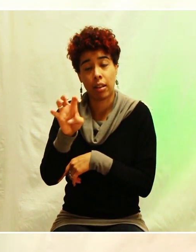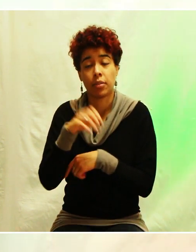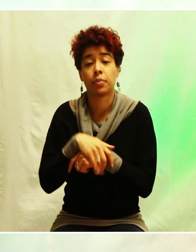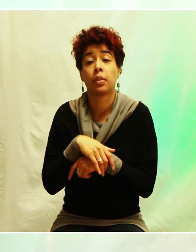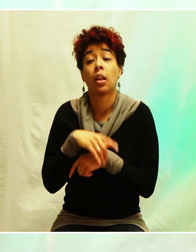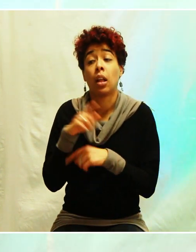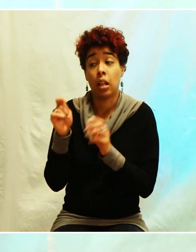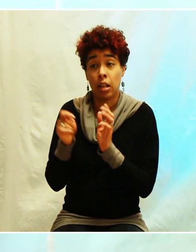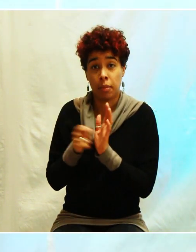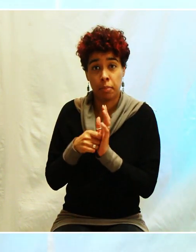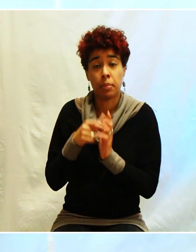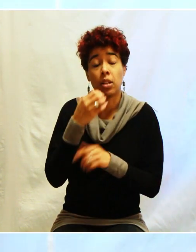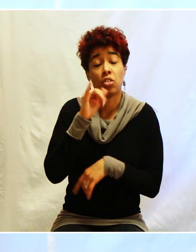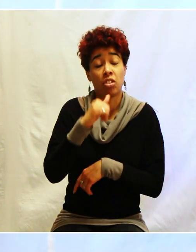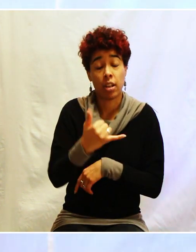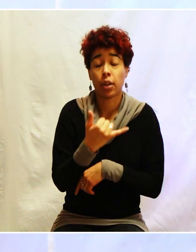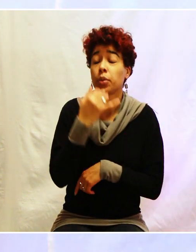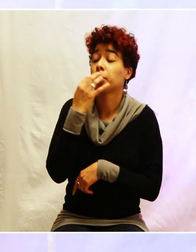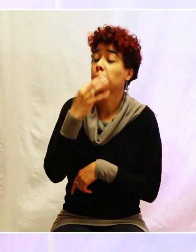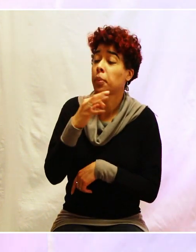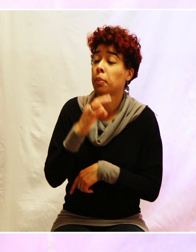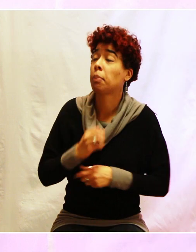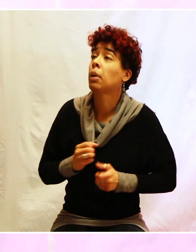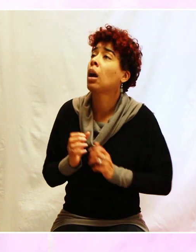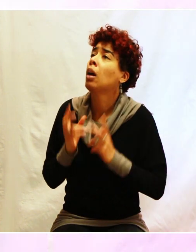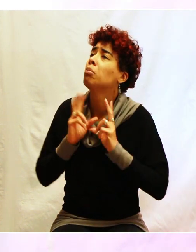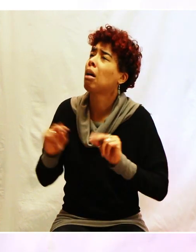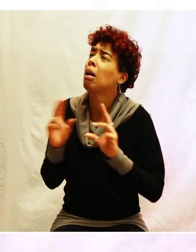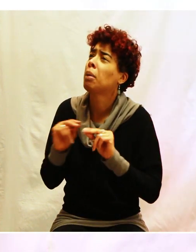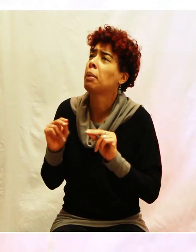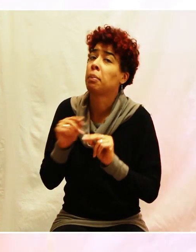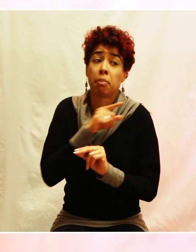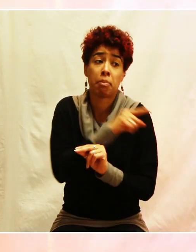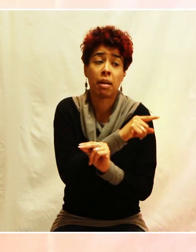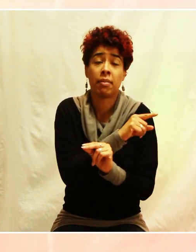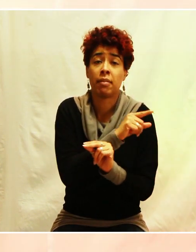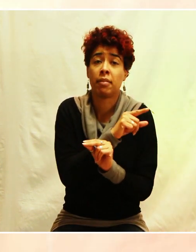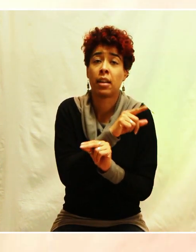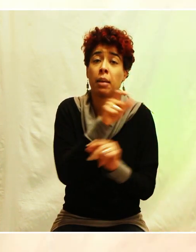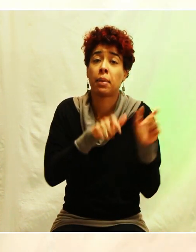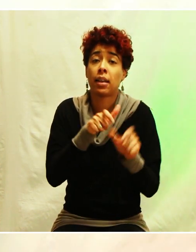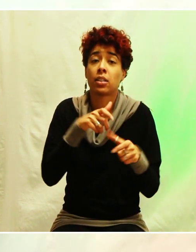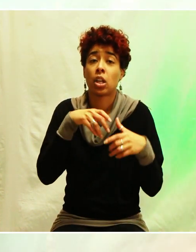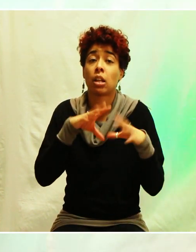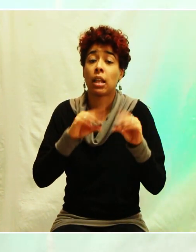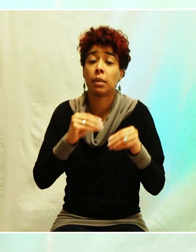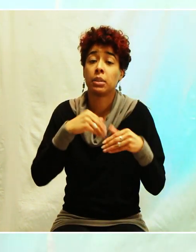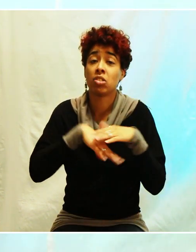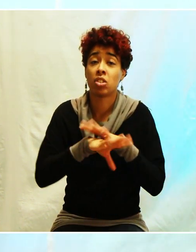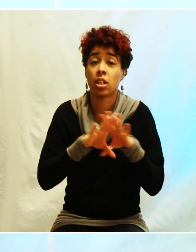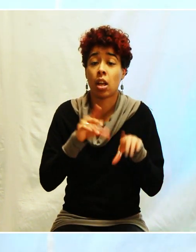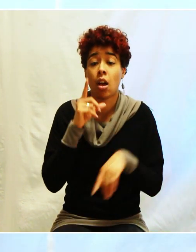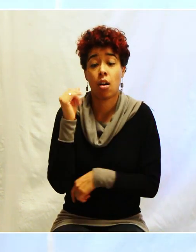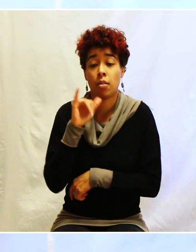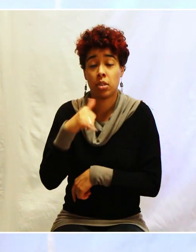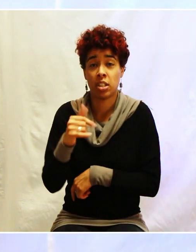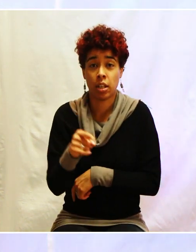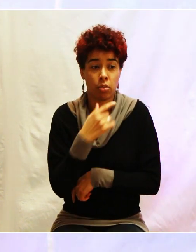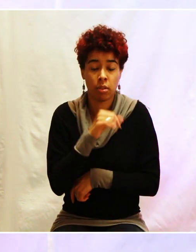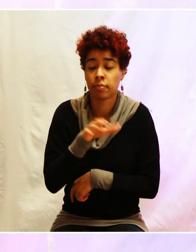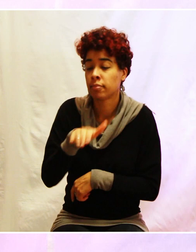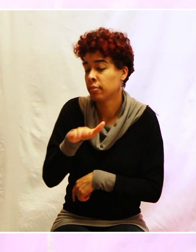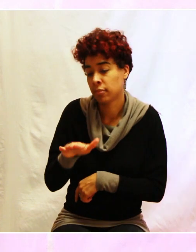survinrent de chez le chef de la synagogue des gens qui dirent « Ta fille est morte.